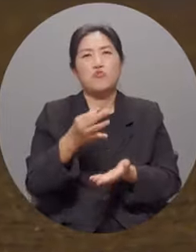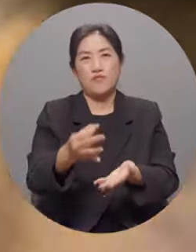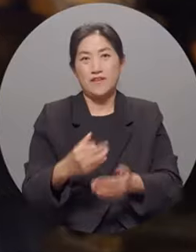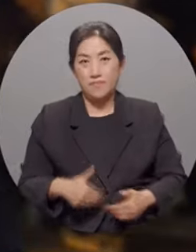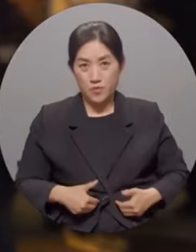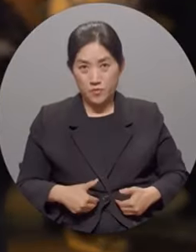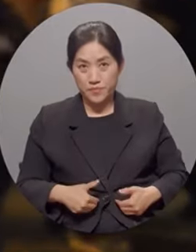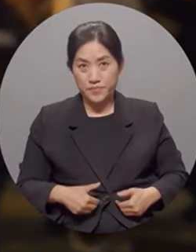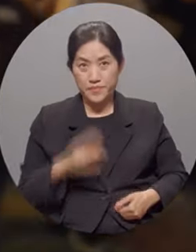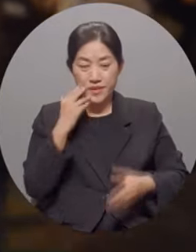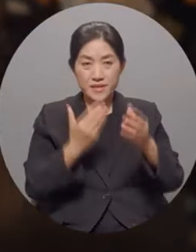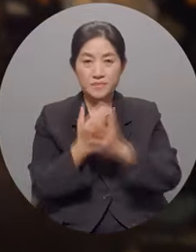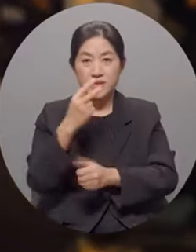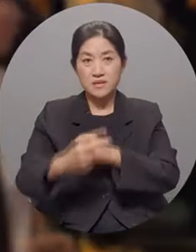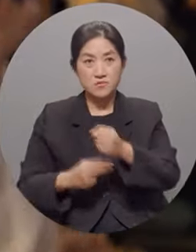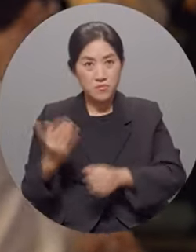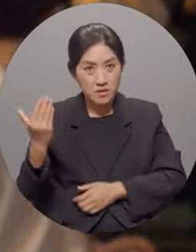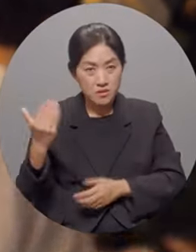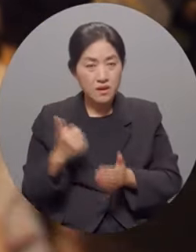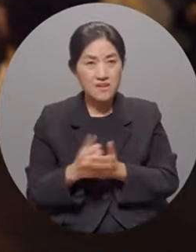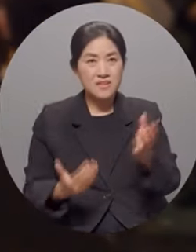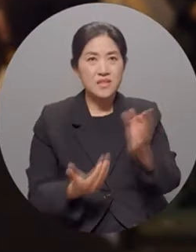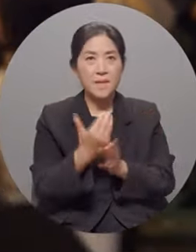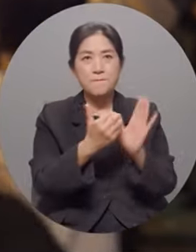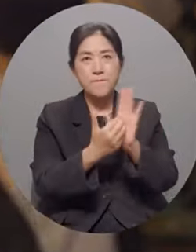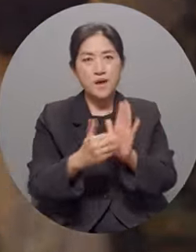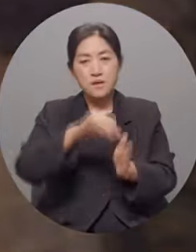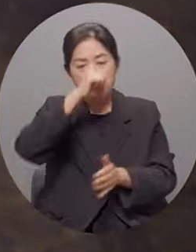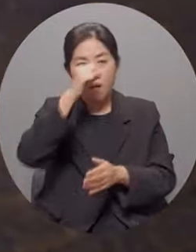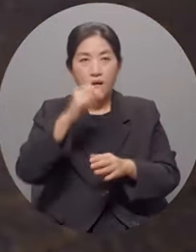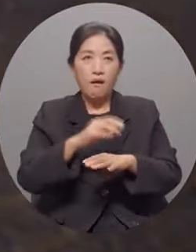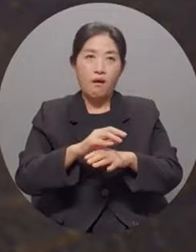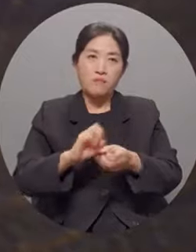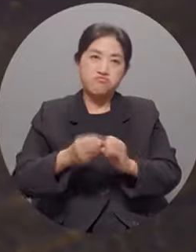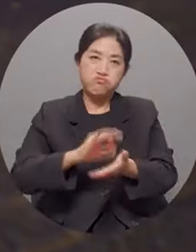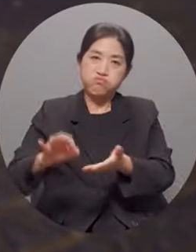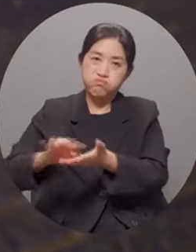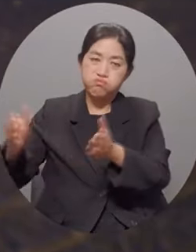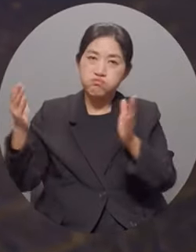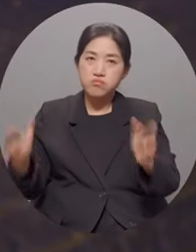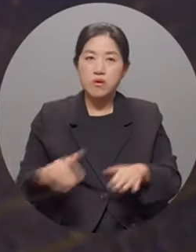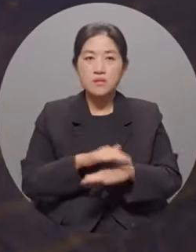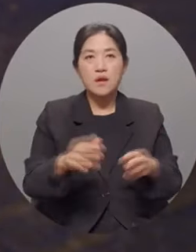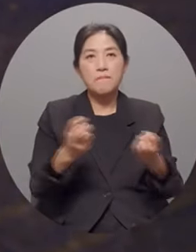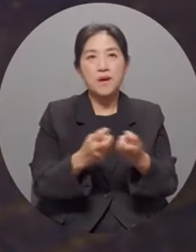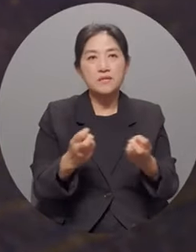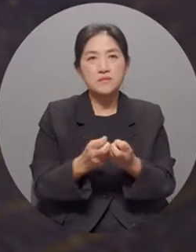필요합니다. 참사 2년, 재발 방지 예산이 허투루 쓰이는 사이 대책 마련의